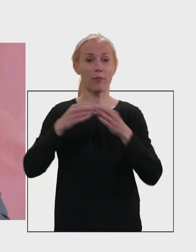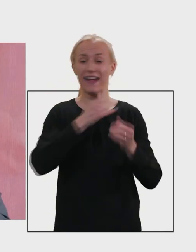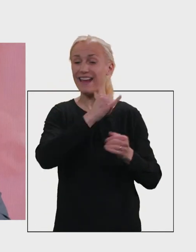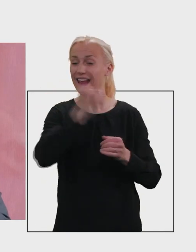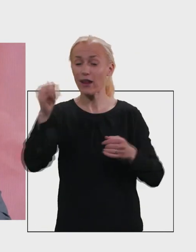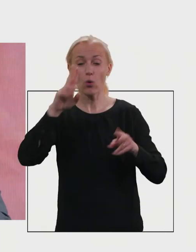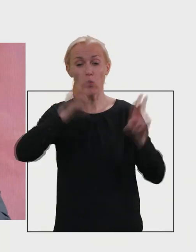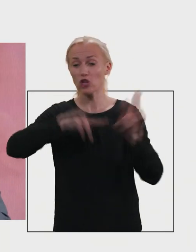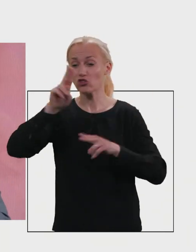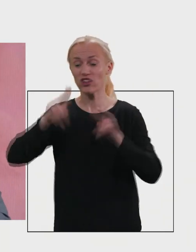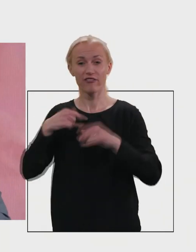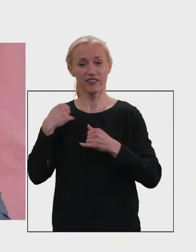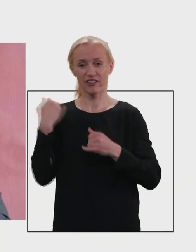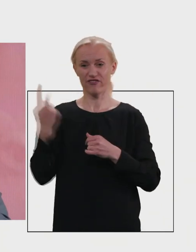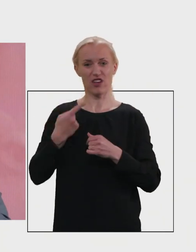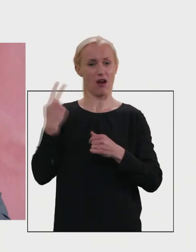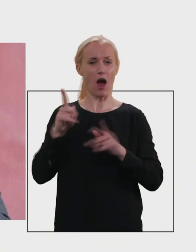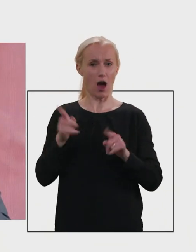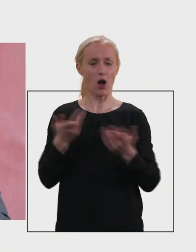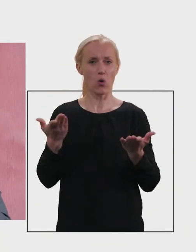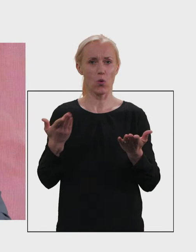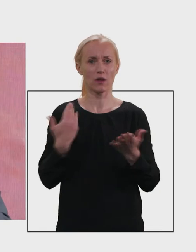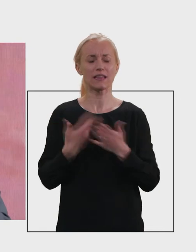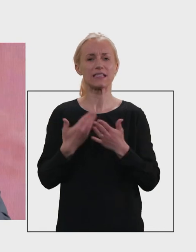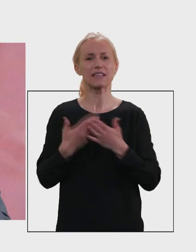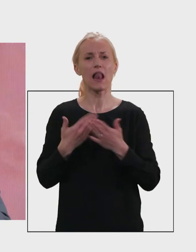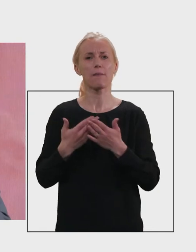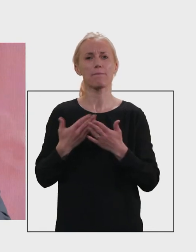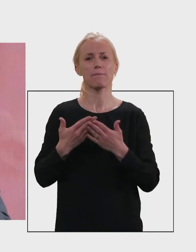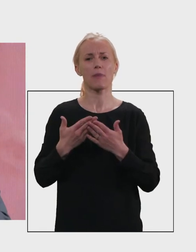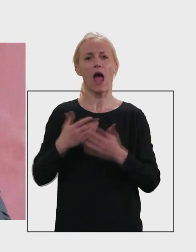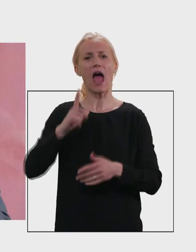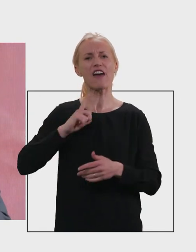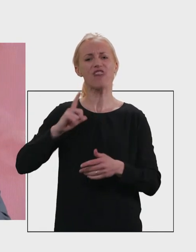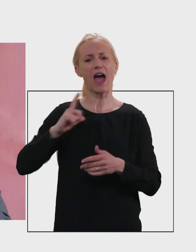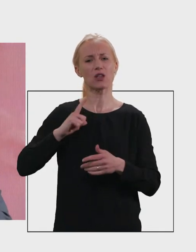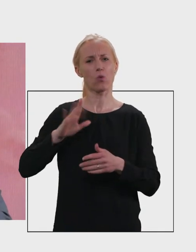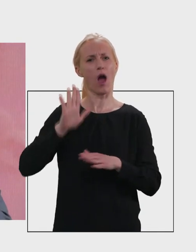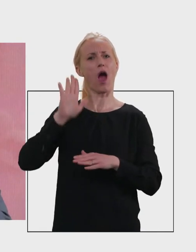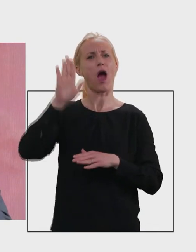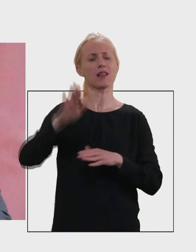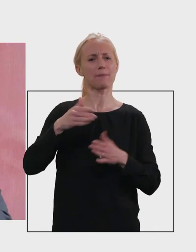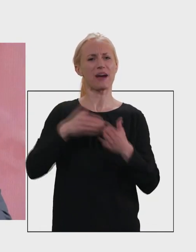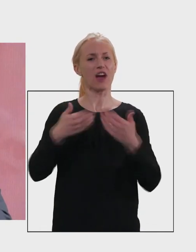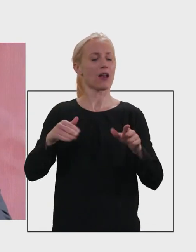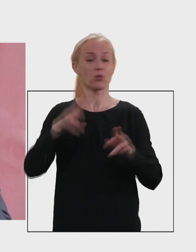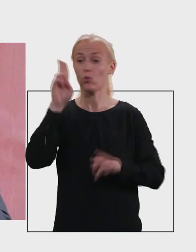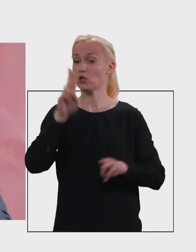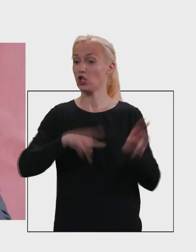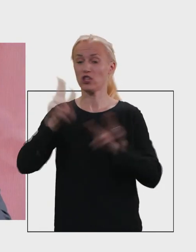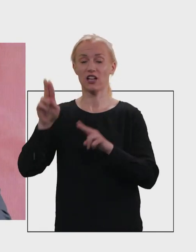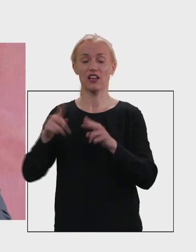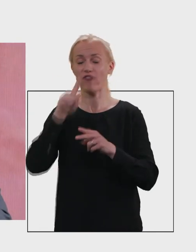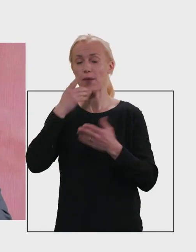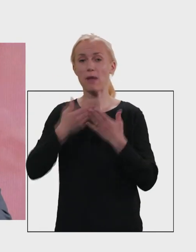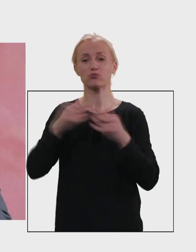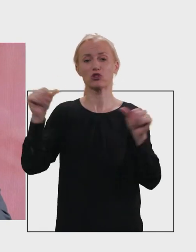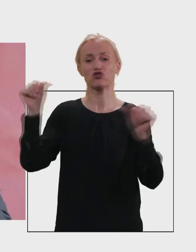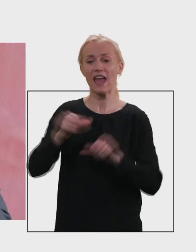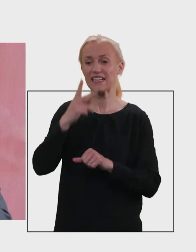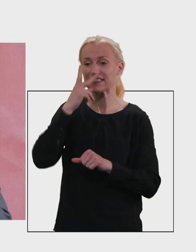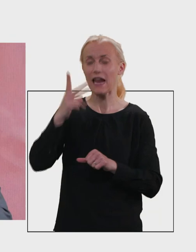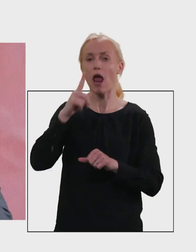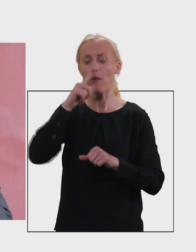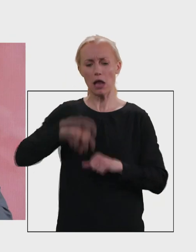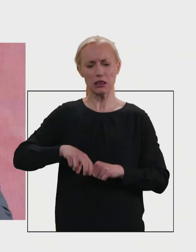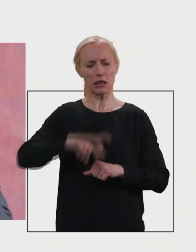alle sind. Und deswegen sind natürlich auch Erwartungen an Barrierefreiheit sehr unterschiedlich. Wenn ich beispielsweise nicht gut sehen kann, aber gut Treppen laufen